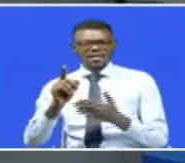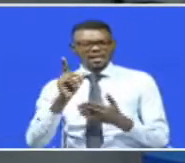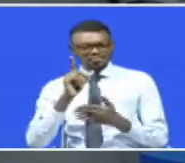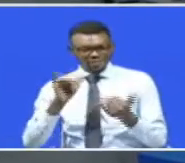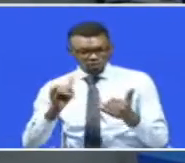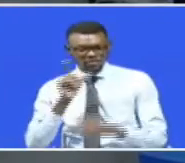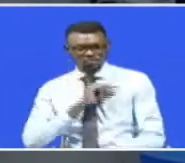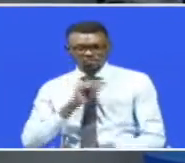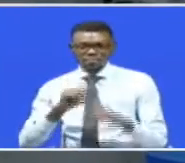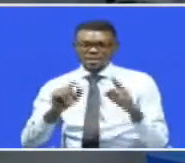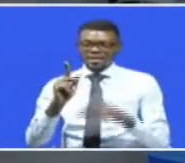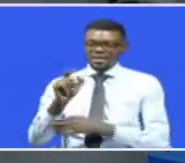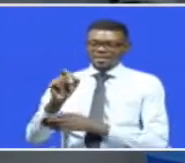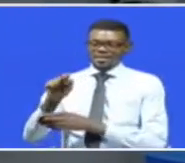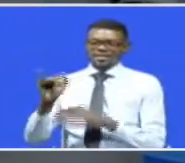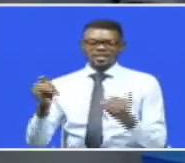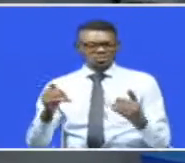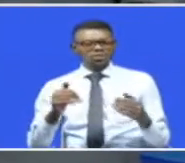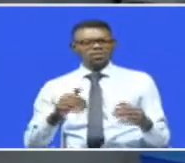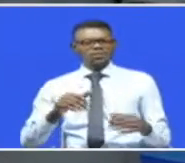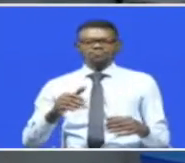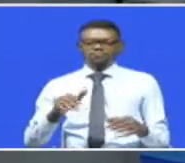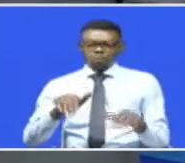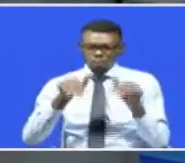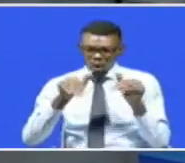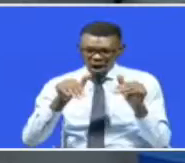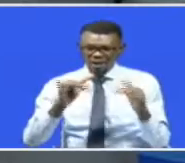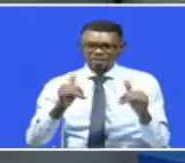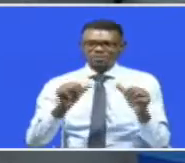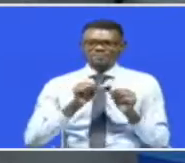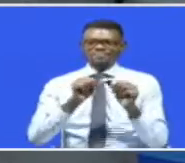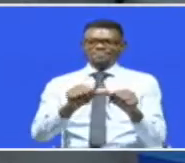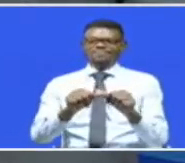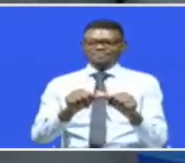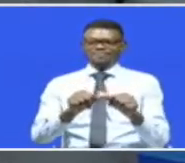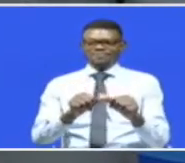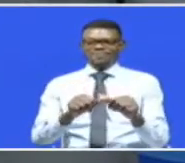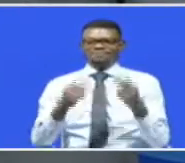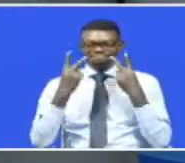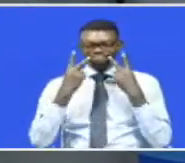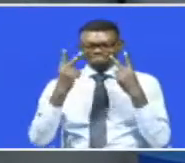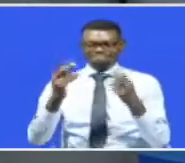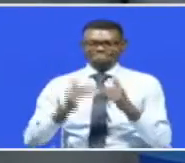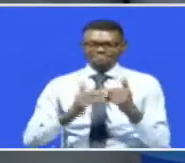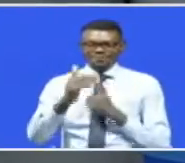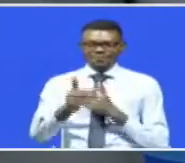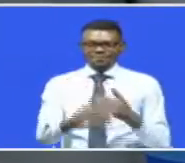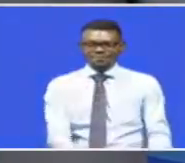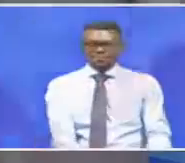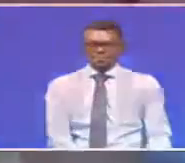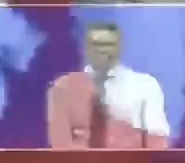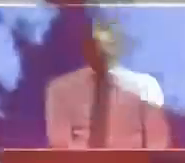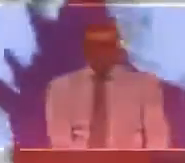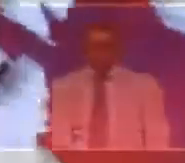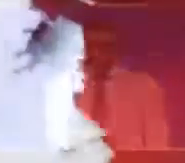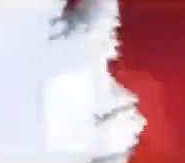taarifa zetu za KTN News narudi na mengi zaidi. Mimi ni Cecilia wa kesho Mathuva, tupatane upande ule mwingine wa studio.